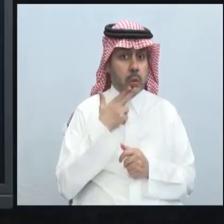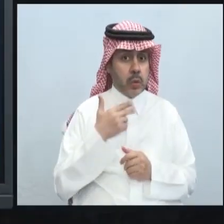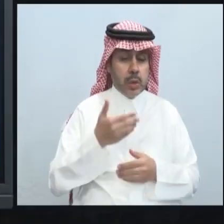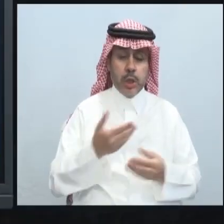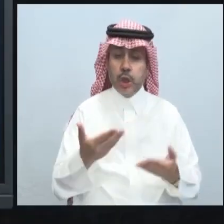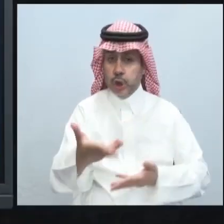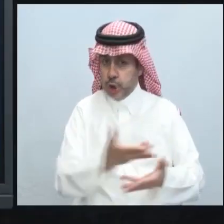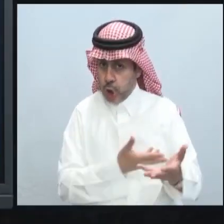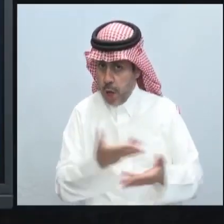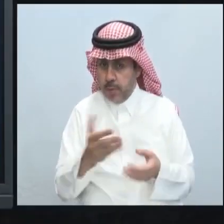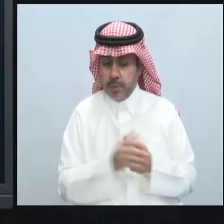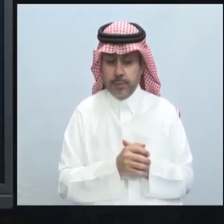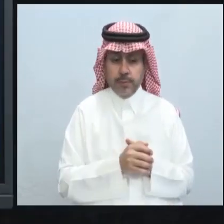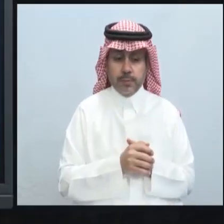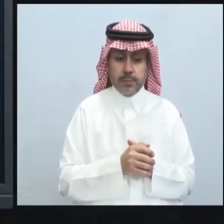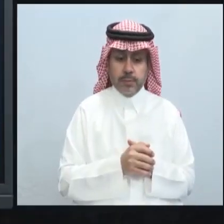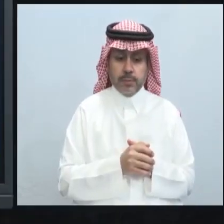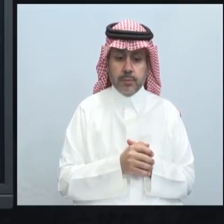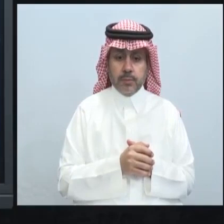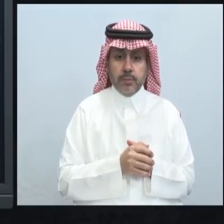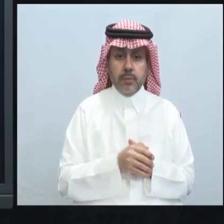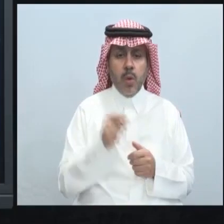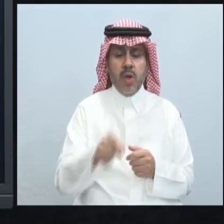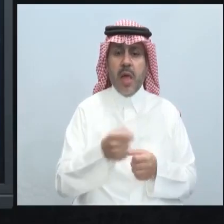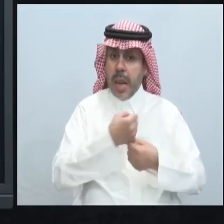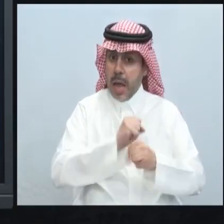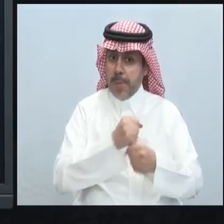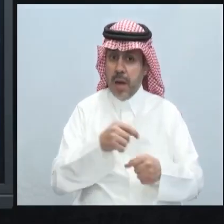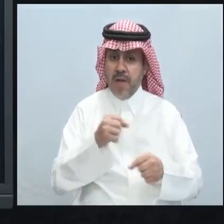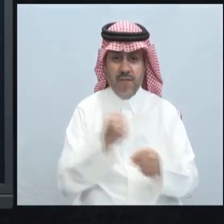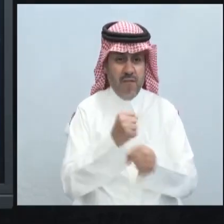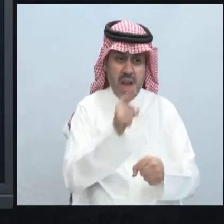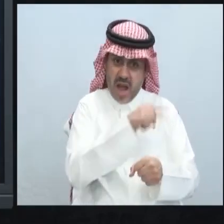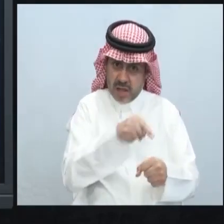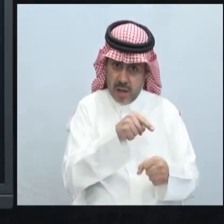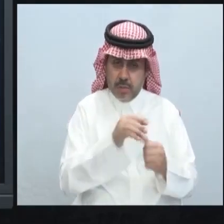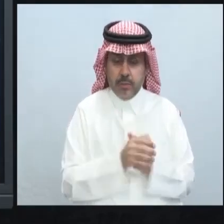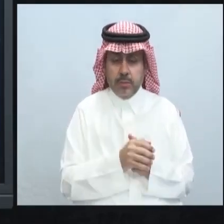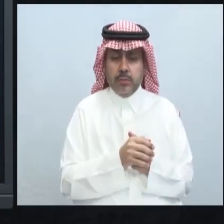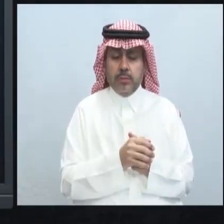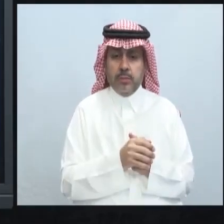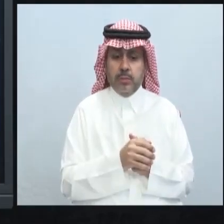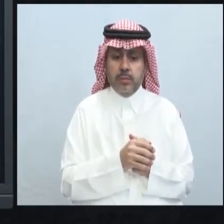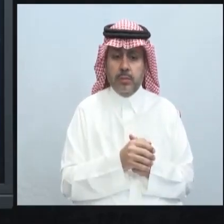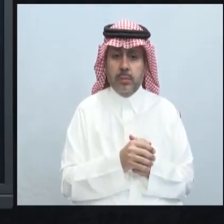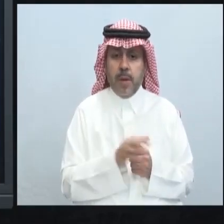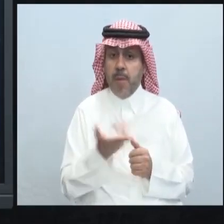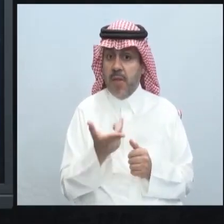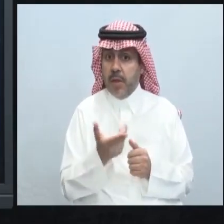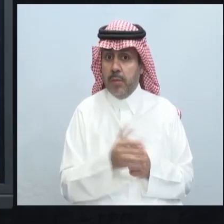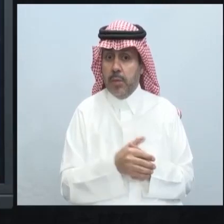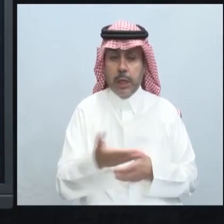التعامل واذا صدر منهم خطا او زله فاننا يا ابنائي